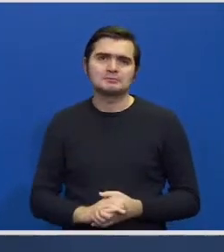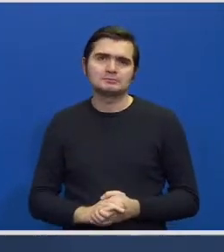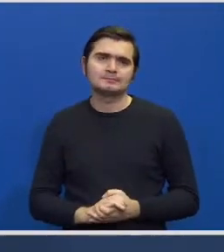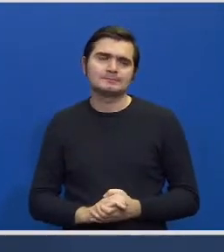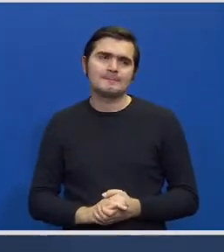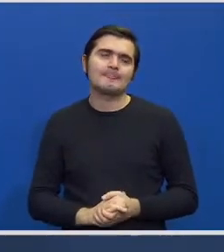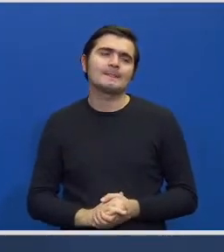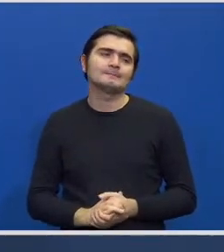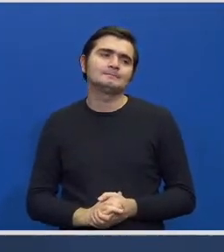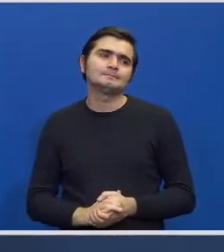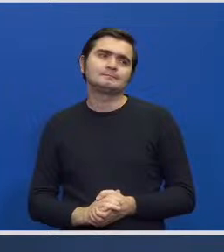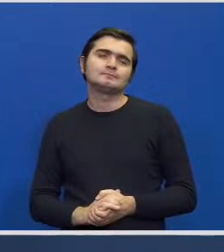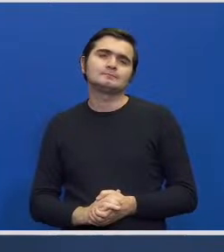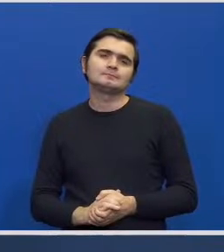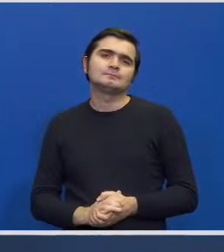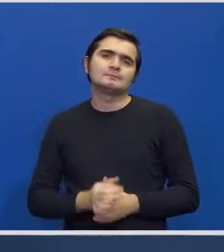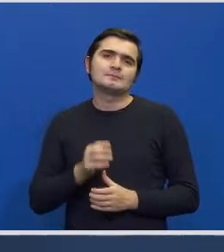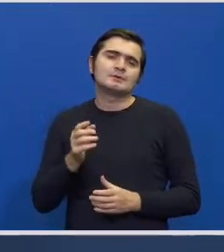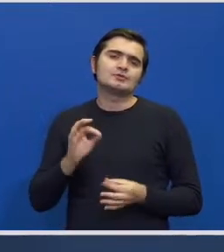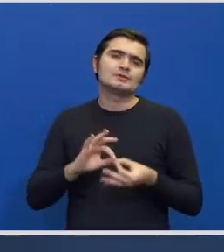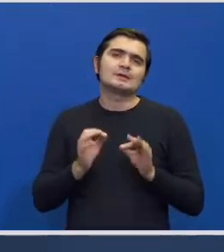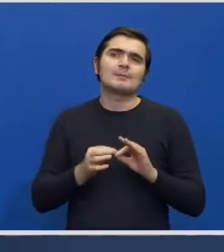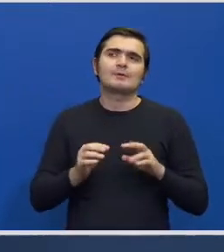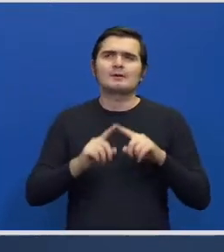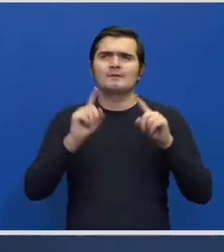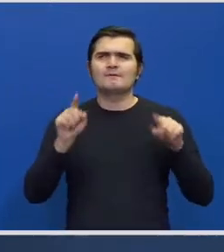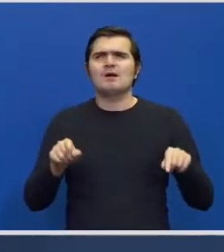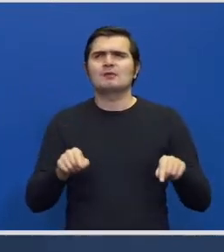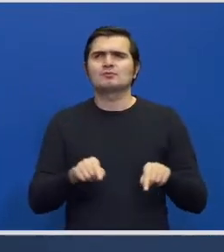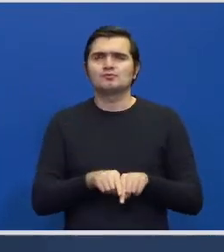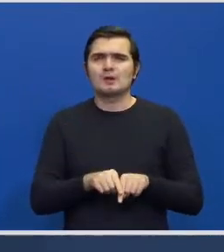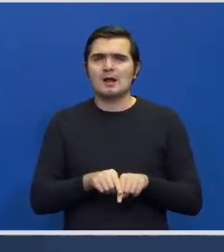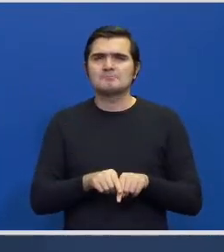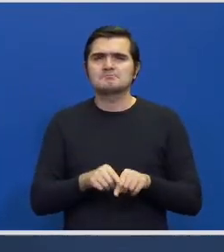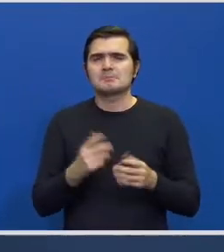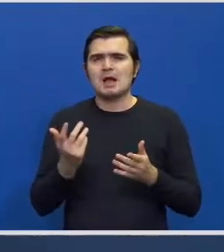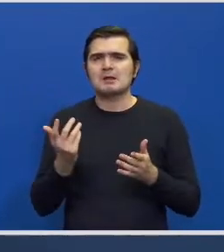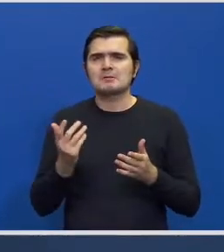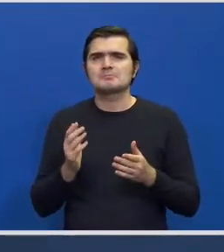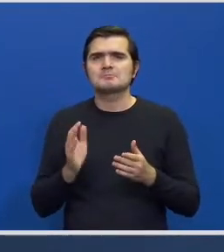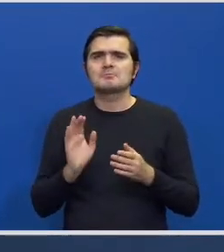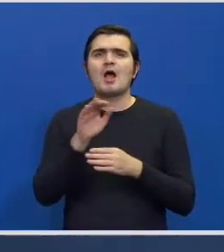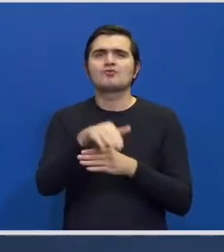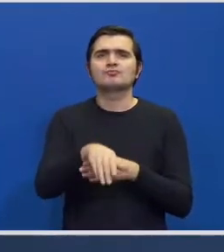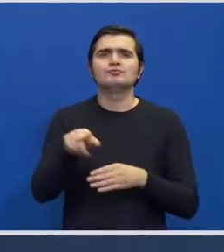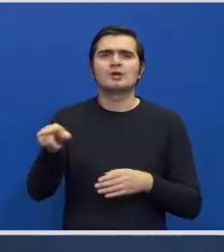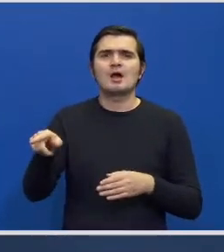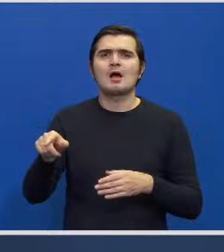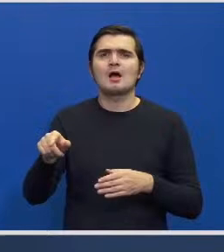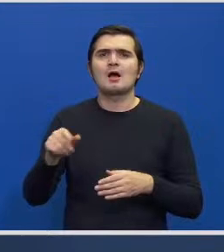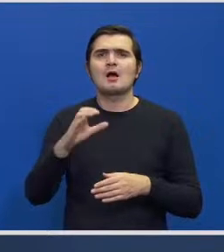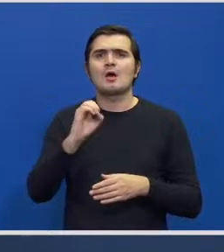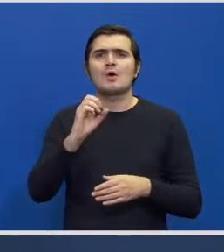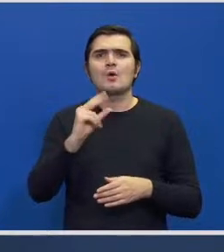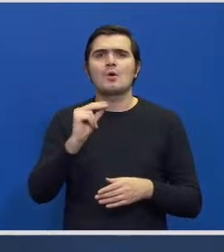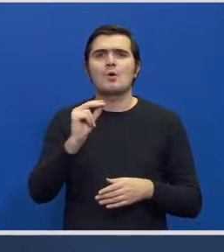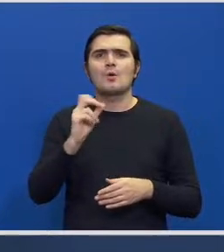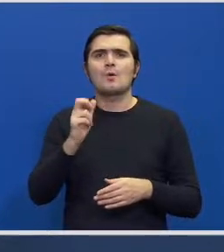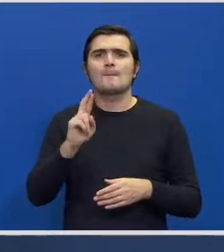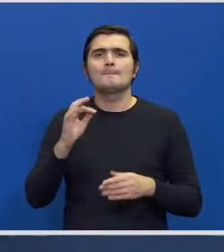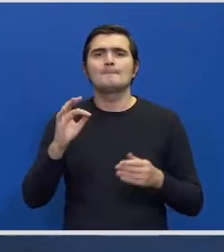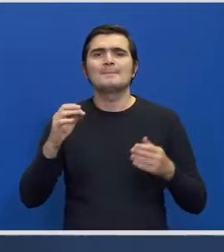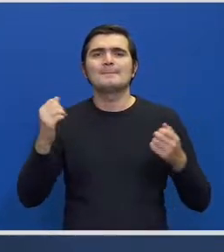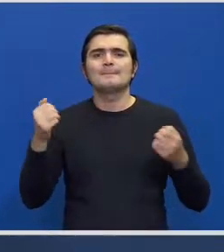plătească căldura. Deci, cu alte cuvinte, factura care ajunge de la operatorul